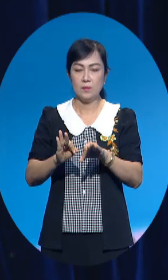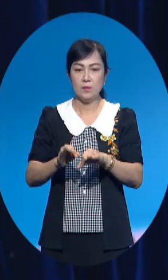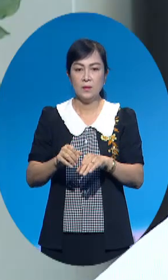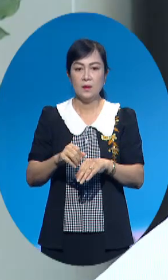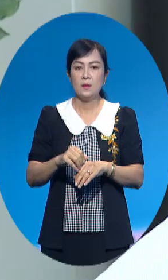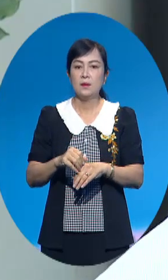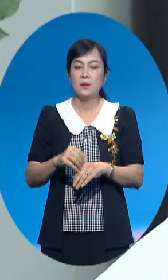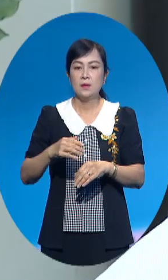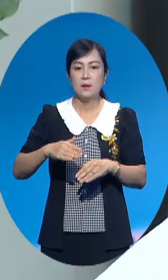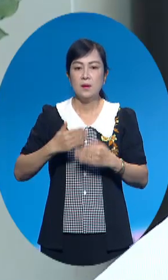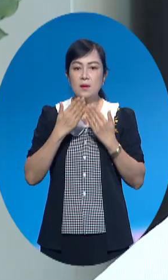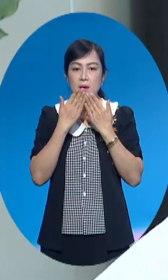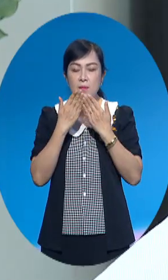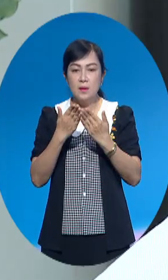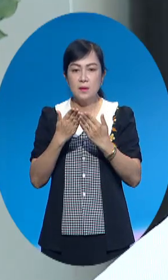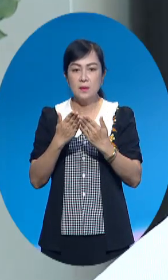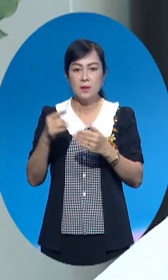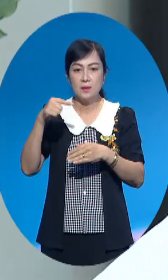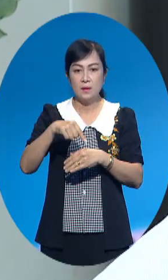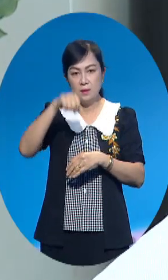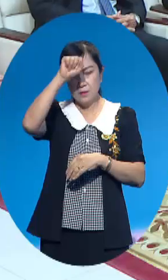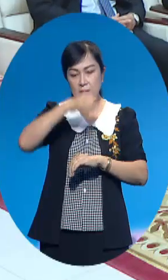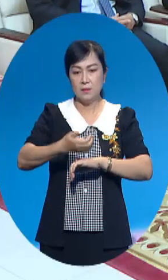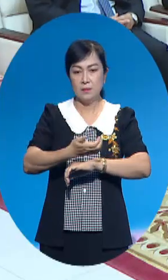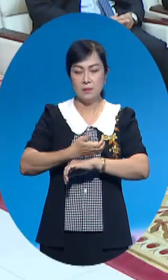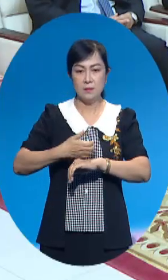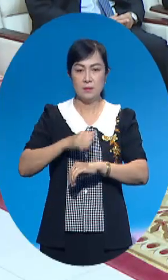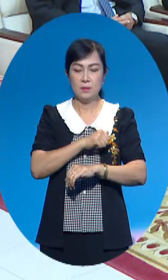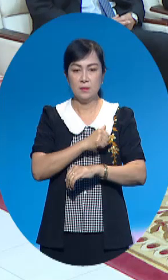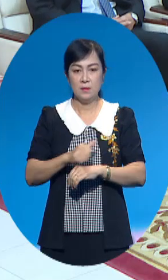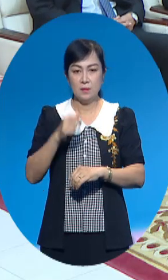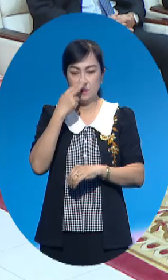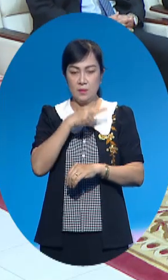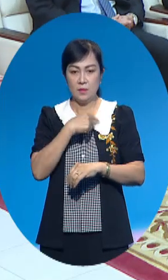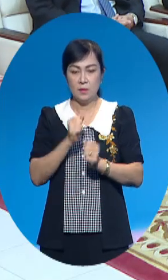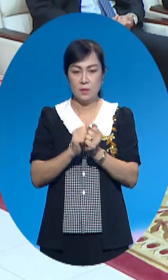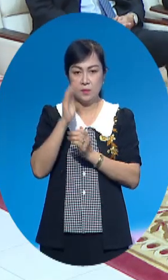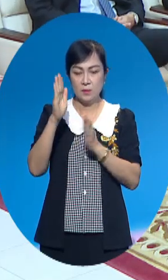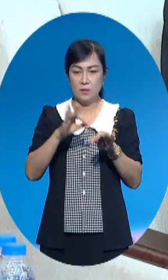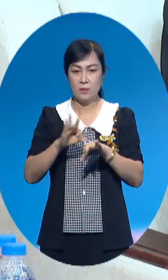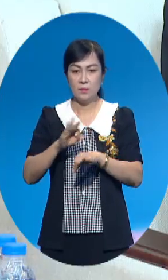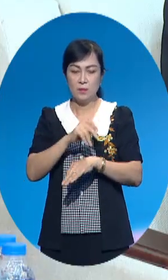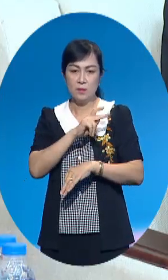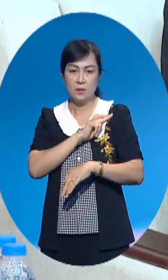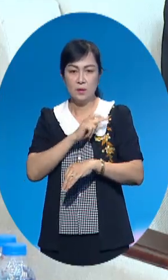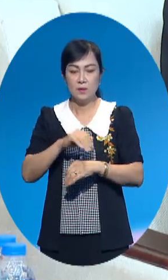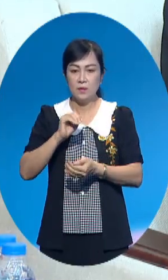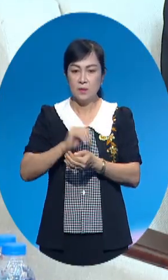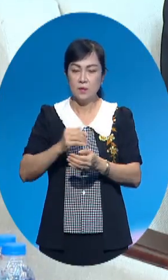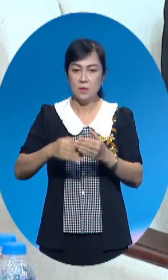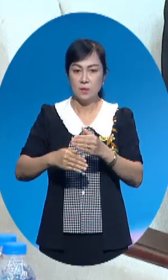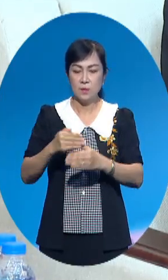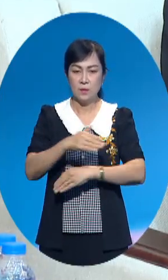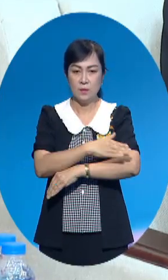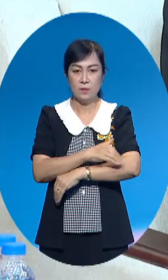xỉnh Bull m gửi lời cảm ơn chân thành đến đảng nhà nước và nhân dân Việt Nam nói chung thành phố Hồ Chí Minh nói riêng đã dành sự ủng hộ